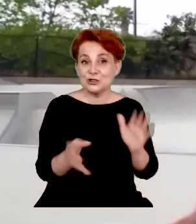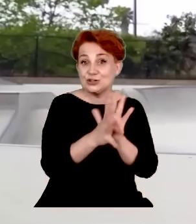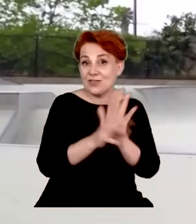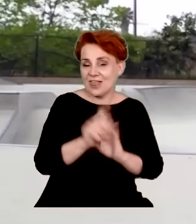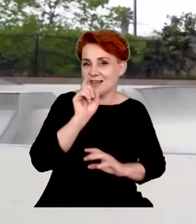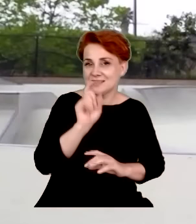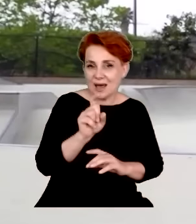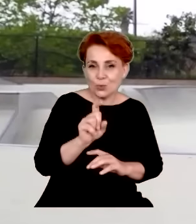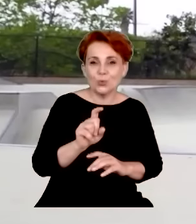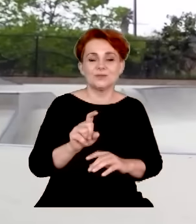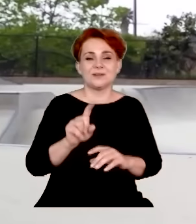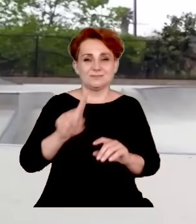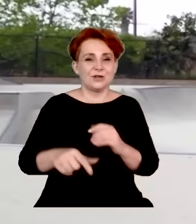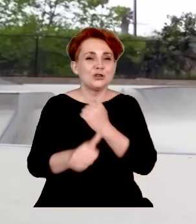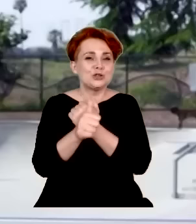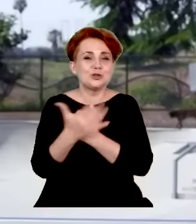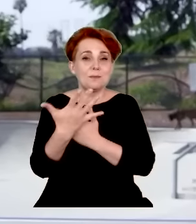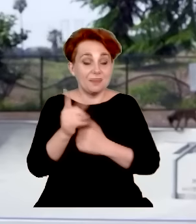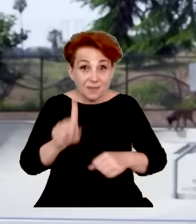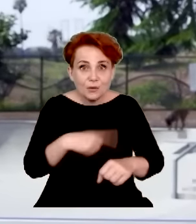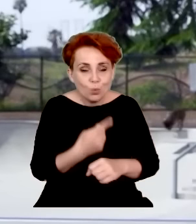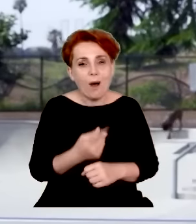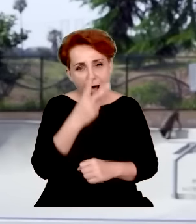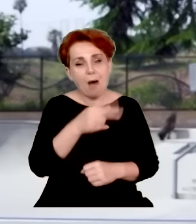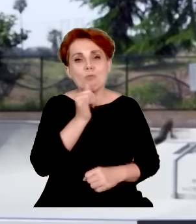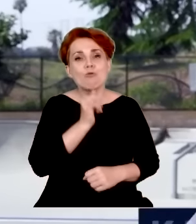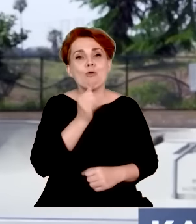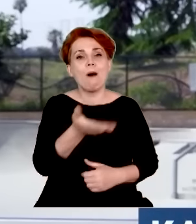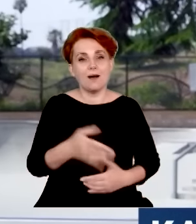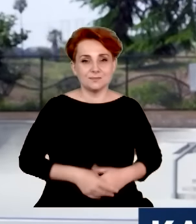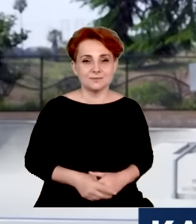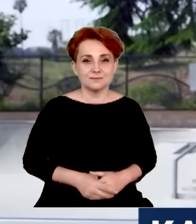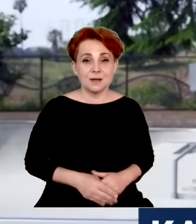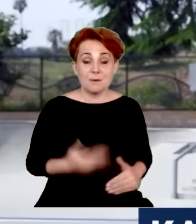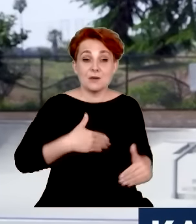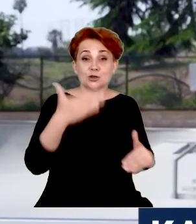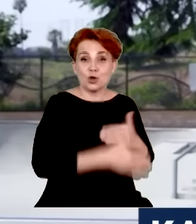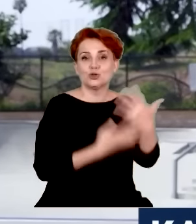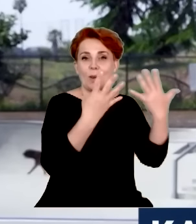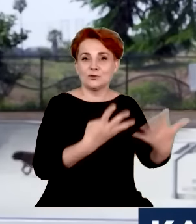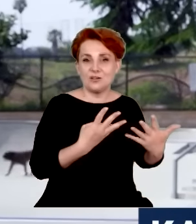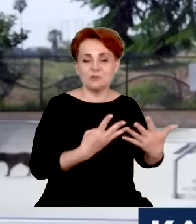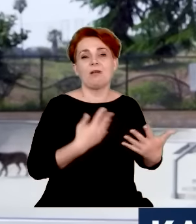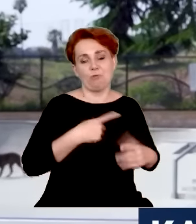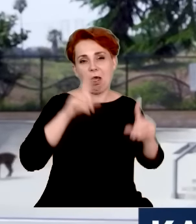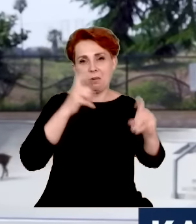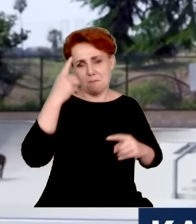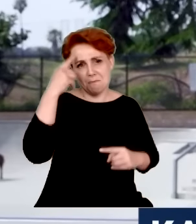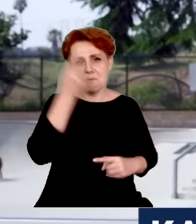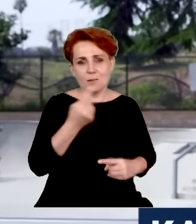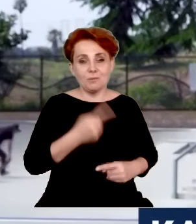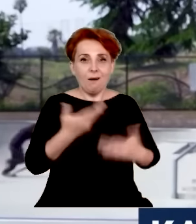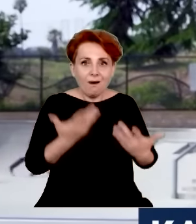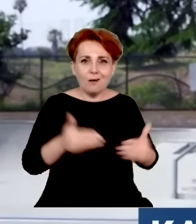65 setnych. Niby niedługo, ale spróbujcie Państwo to zrobić. Jeżdżę, odkąd skończyłam 9 lat. Pewnego dnia pomyślałam, hej, może uda mi się jeździć